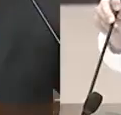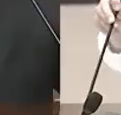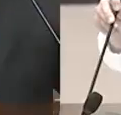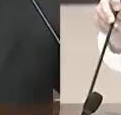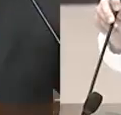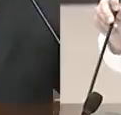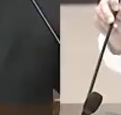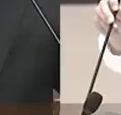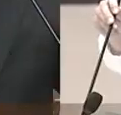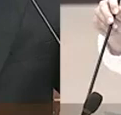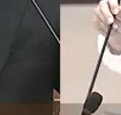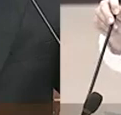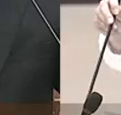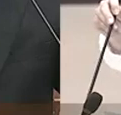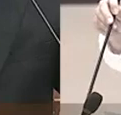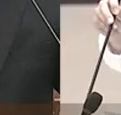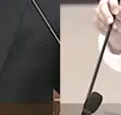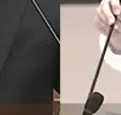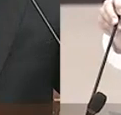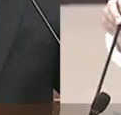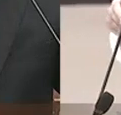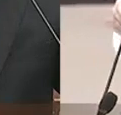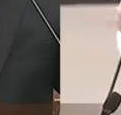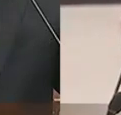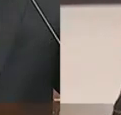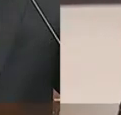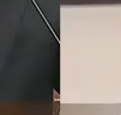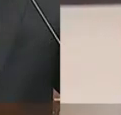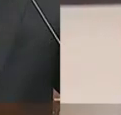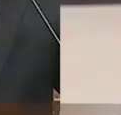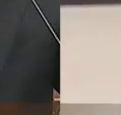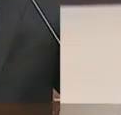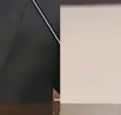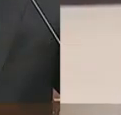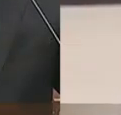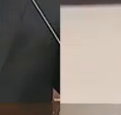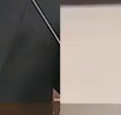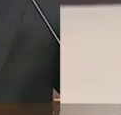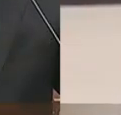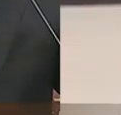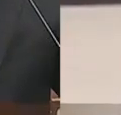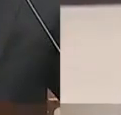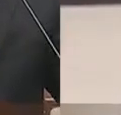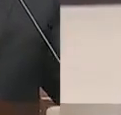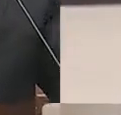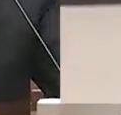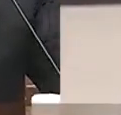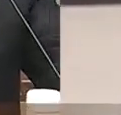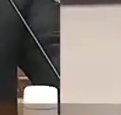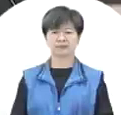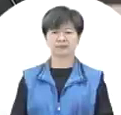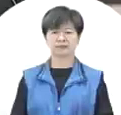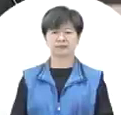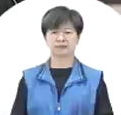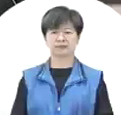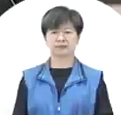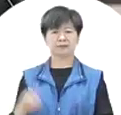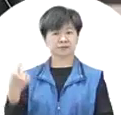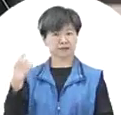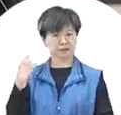痛，为什么会发生这样子的事情哦？昨天老实说，我们议